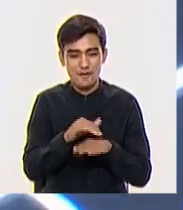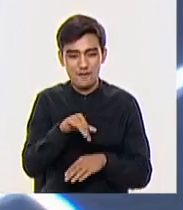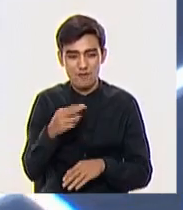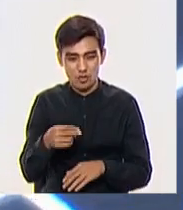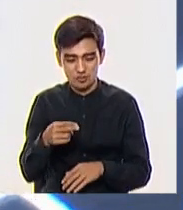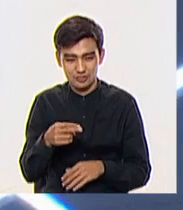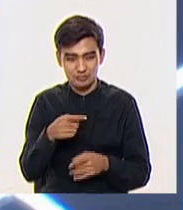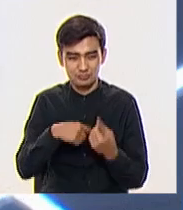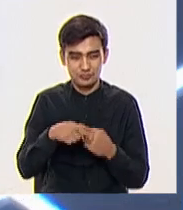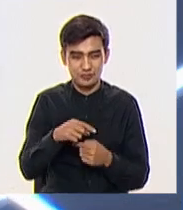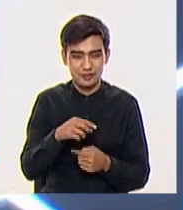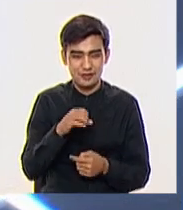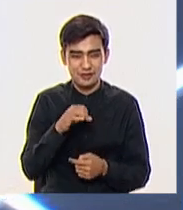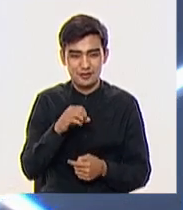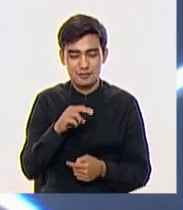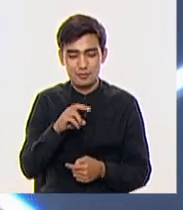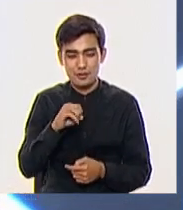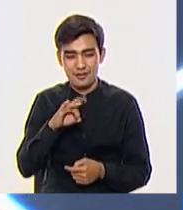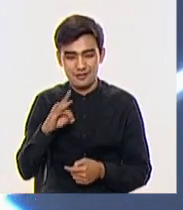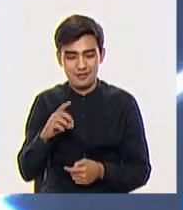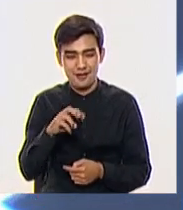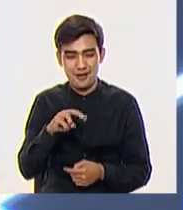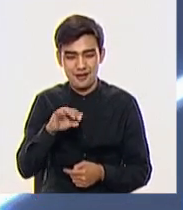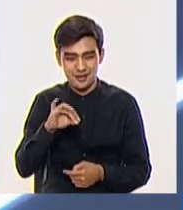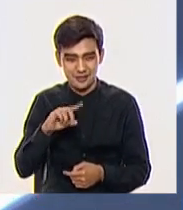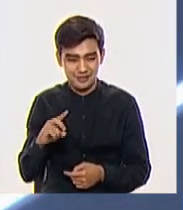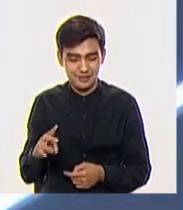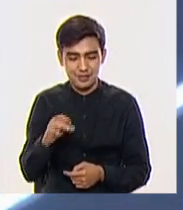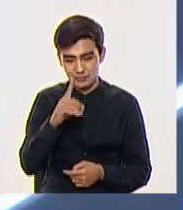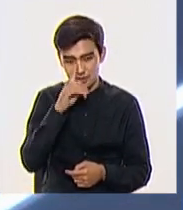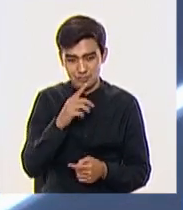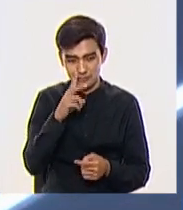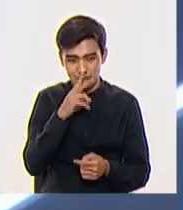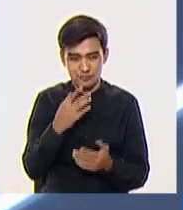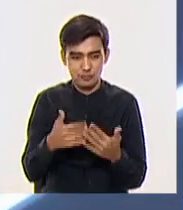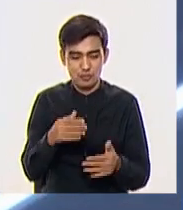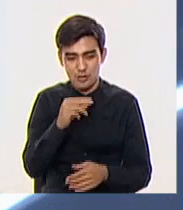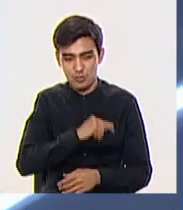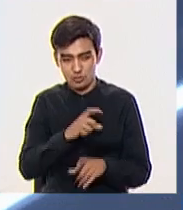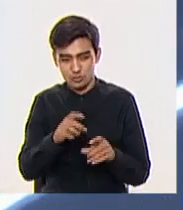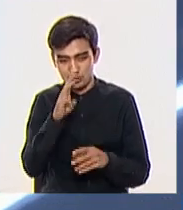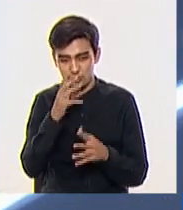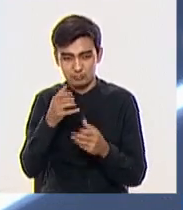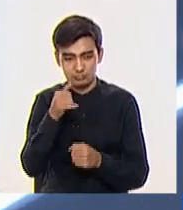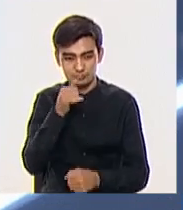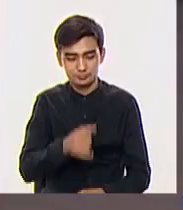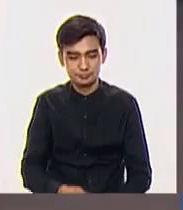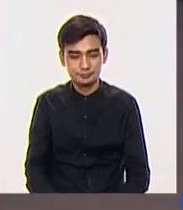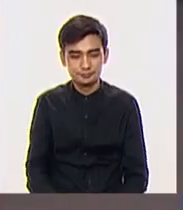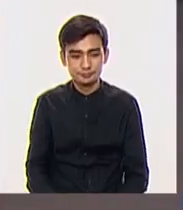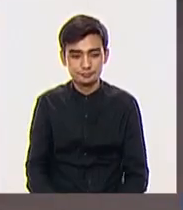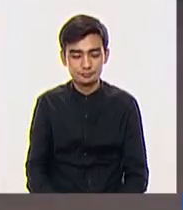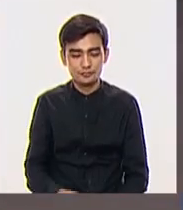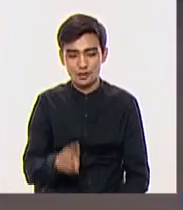развития промышленности БРК «Лизинг». Но уже несколько месяцев работники «Семей БАСа» не получают зарплату.